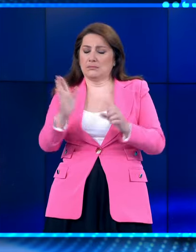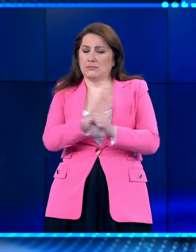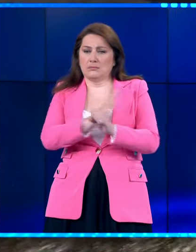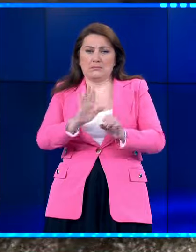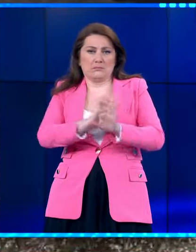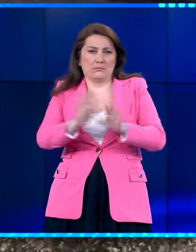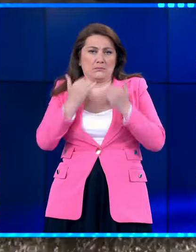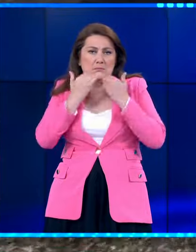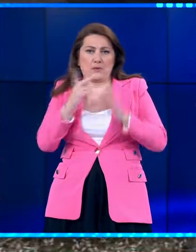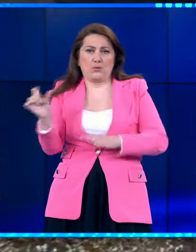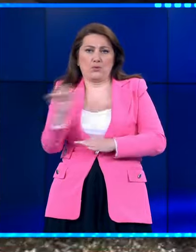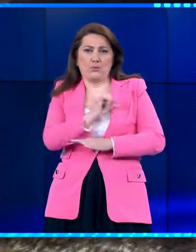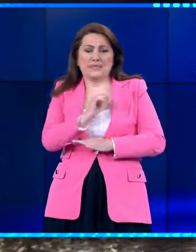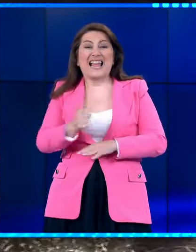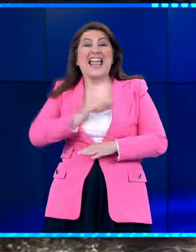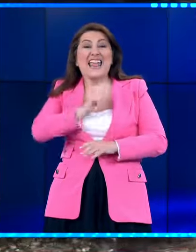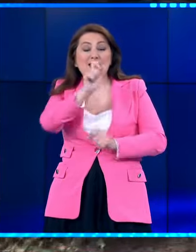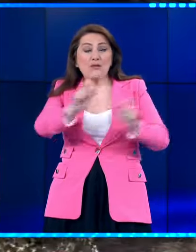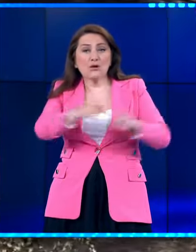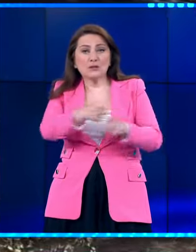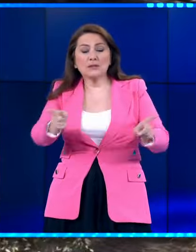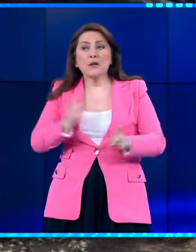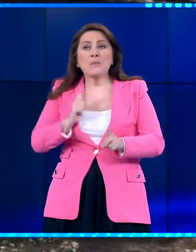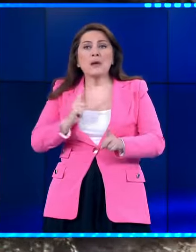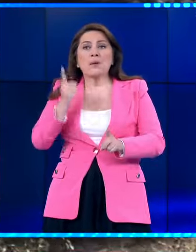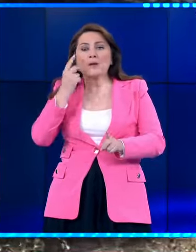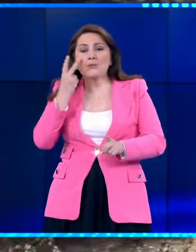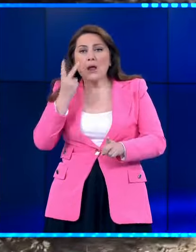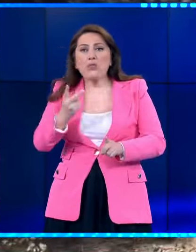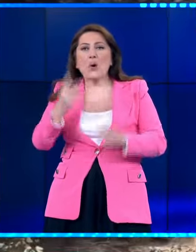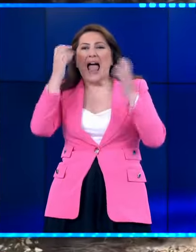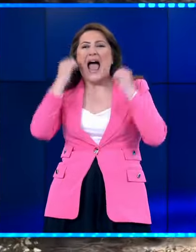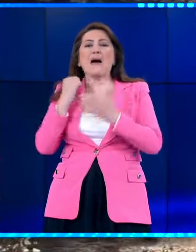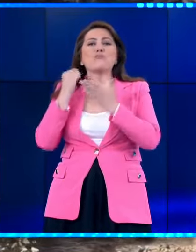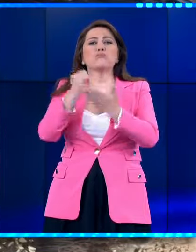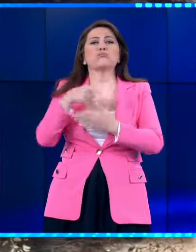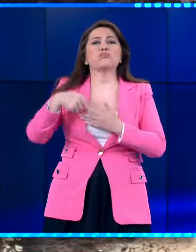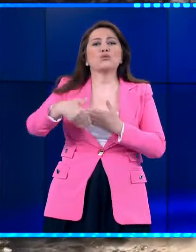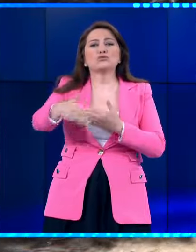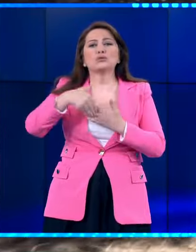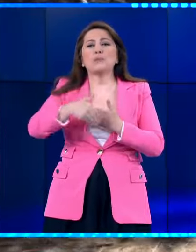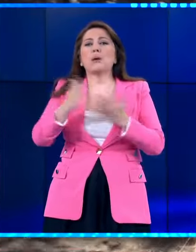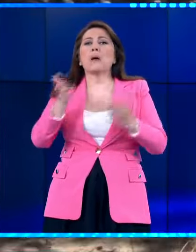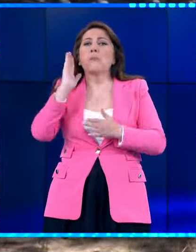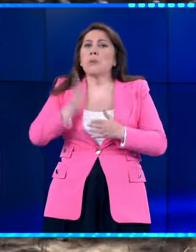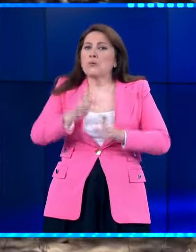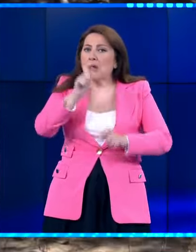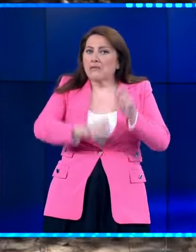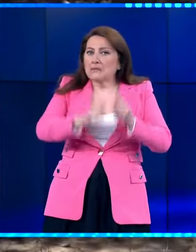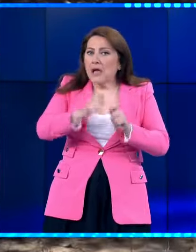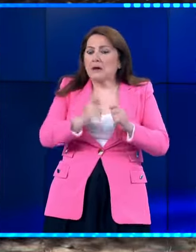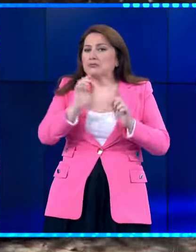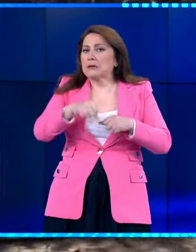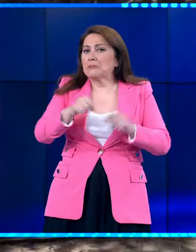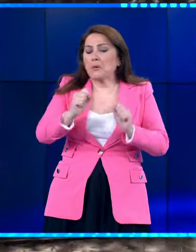κόκκινα. Οι ιδιοκτήτες τώρα περιμένουν τις αποζημιώσεις για να βρουν που θα στεγαστούν, τουλάχιστον μέχρι να ξαναφτιάξουν, αν φτιάχνονται, που πολλά δεν φτιάχνονται, τα σπίτια